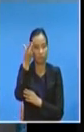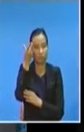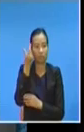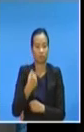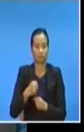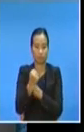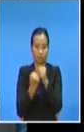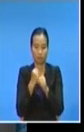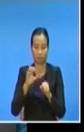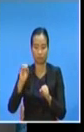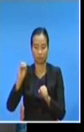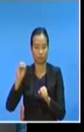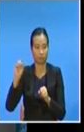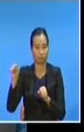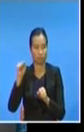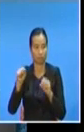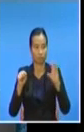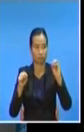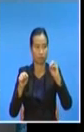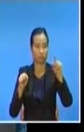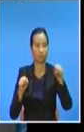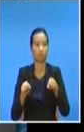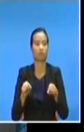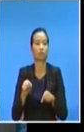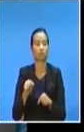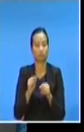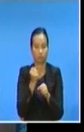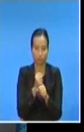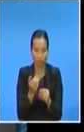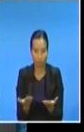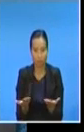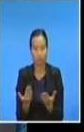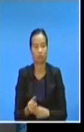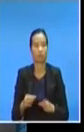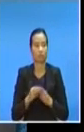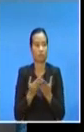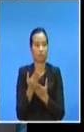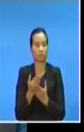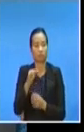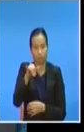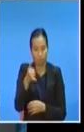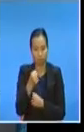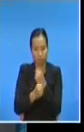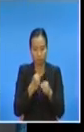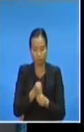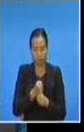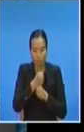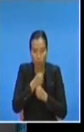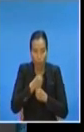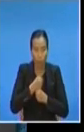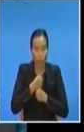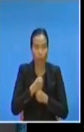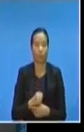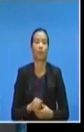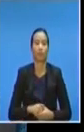50 50แล้วทำอย่างไรนะครับในหลักคิดก็คือว่าบัญชีอาวุโส